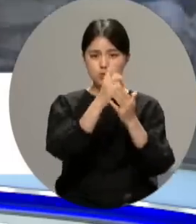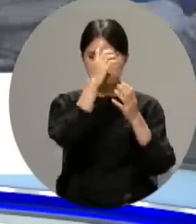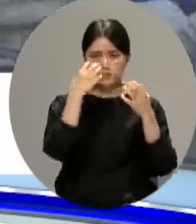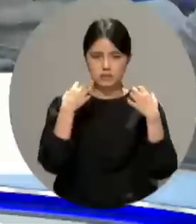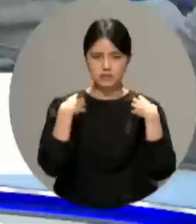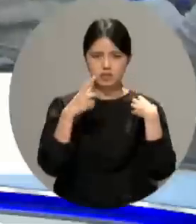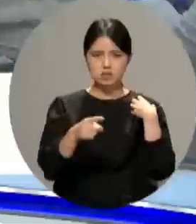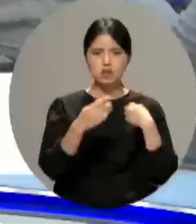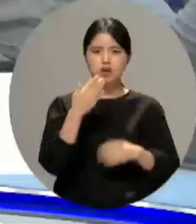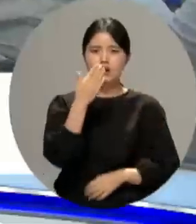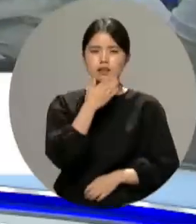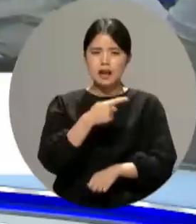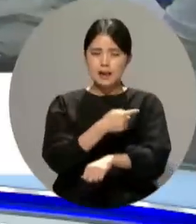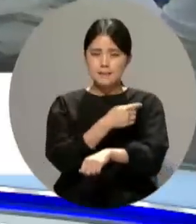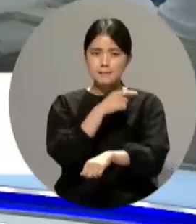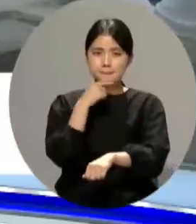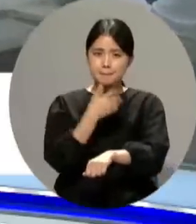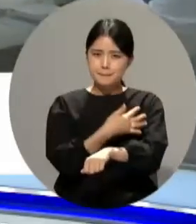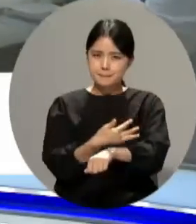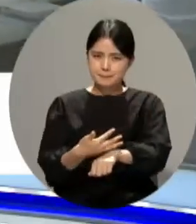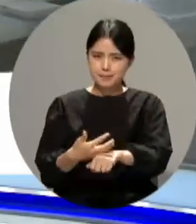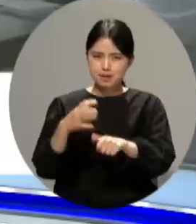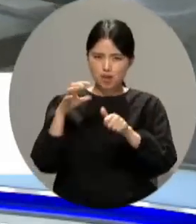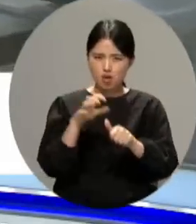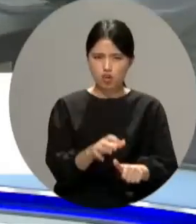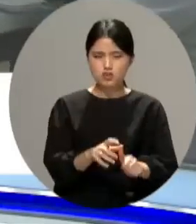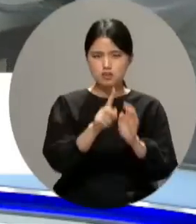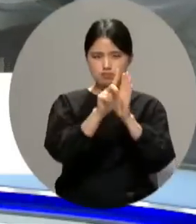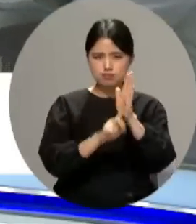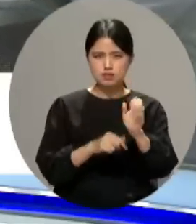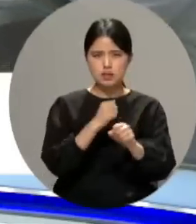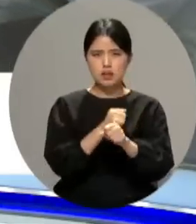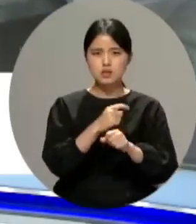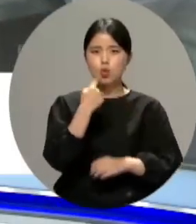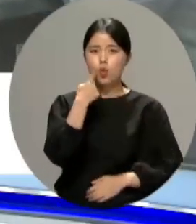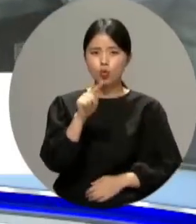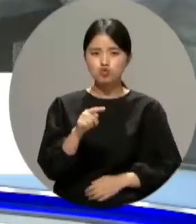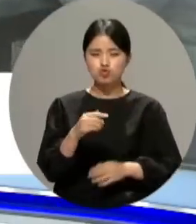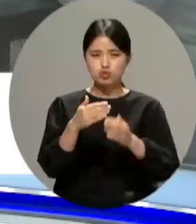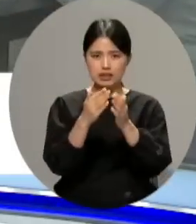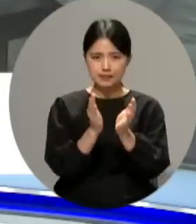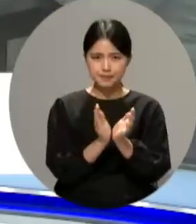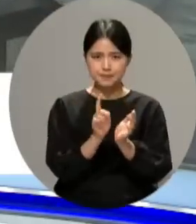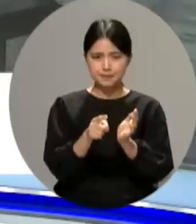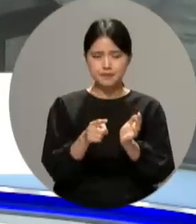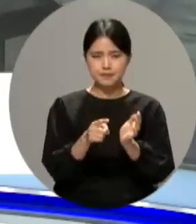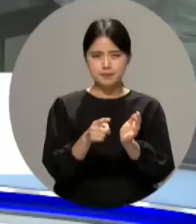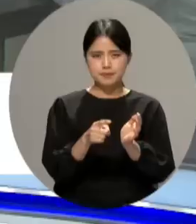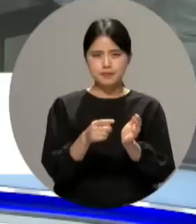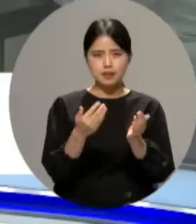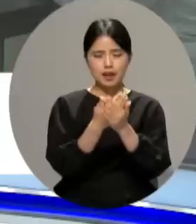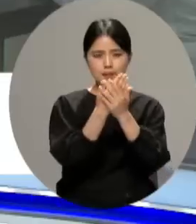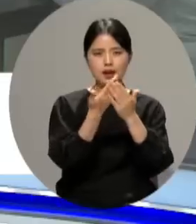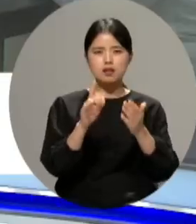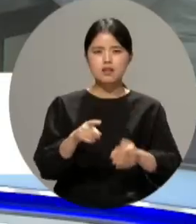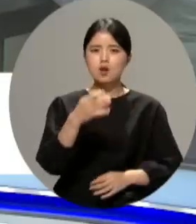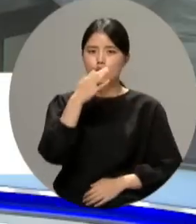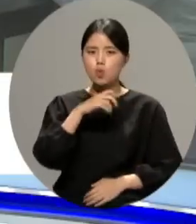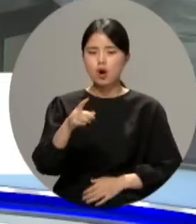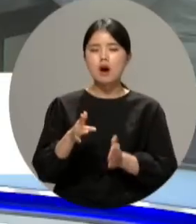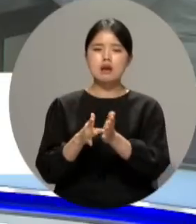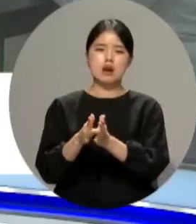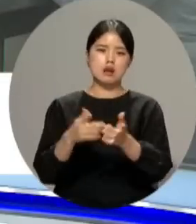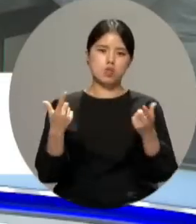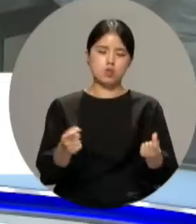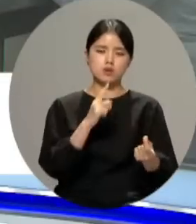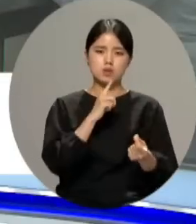혈당을 억제하거나 빨어 뜨리는 성분의 함유한 고추 니 품종을 개발 했는데 그 효과가 시판 약지와 비슷한 수준이라고